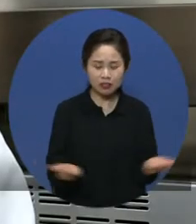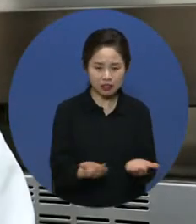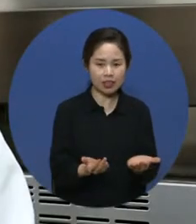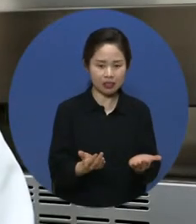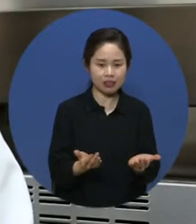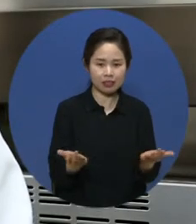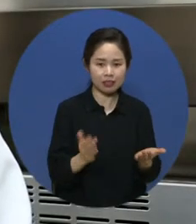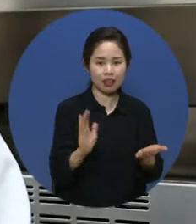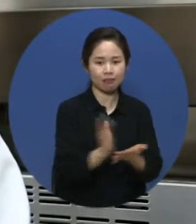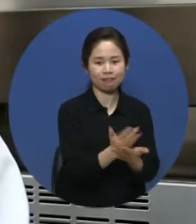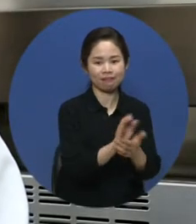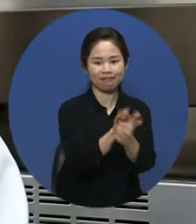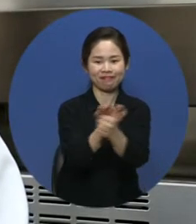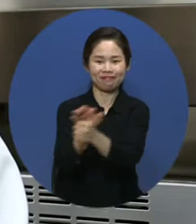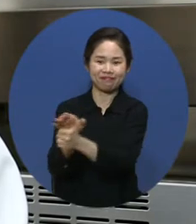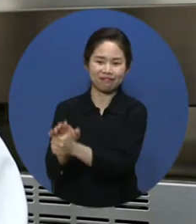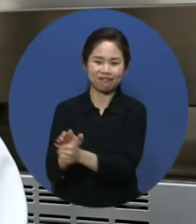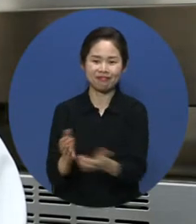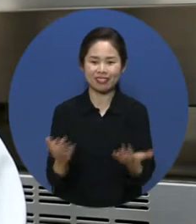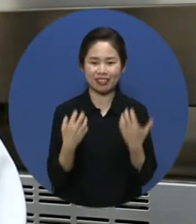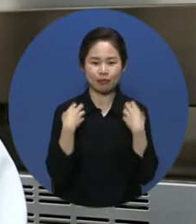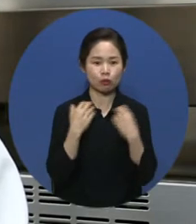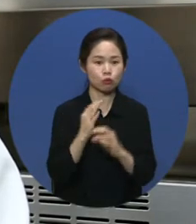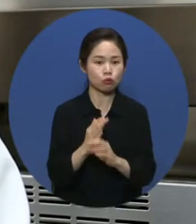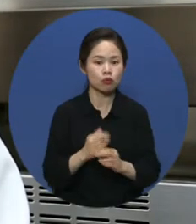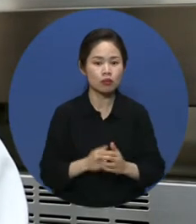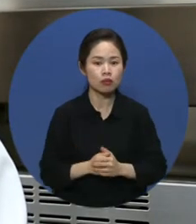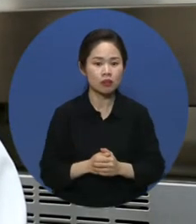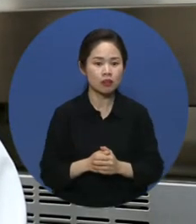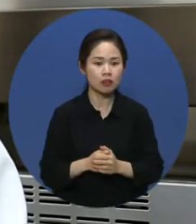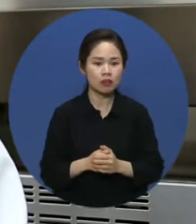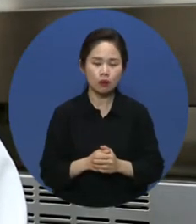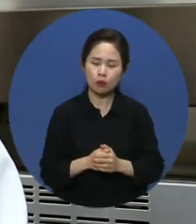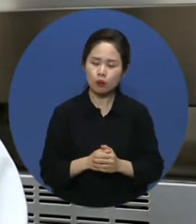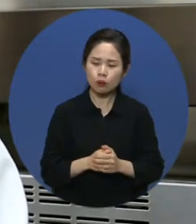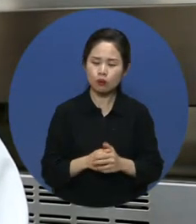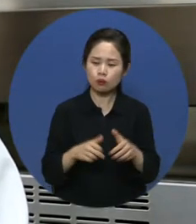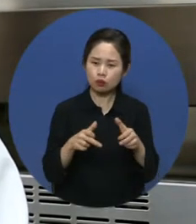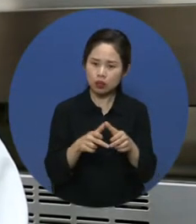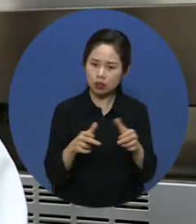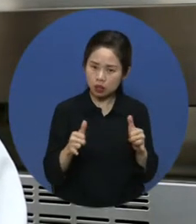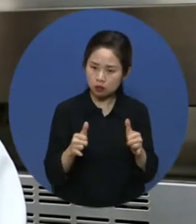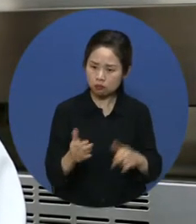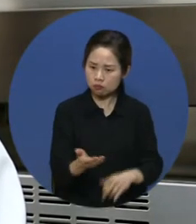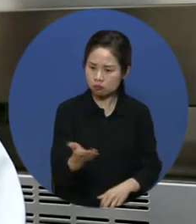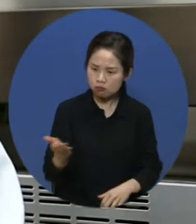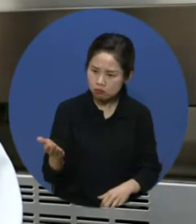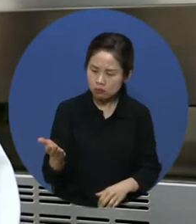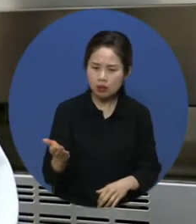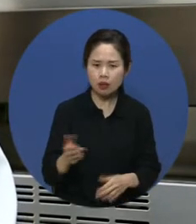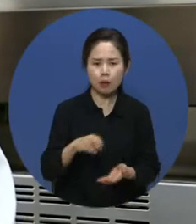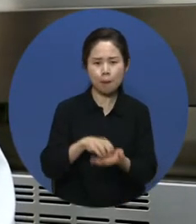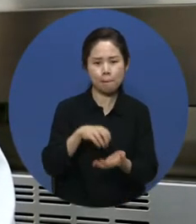장애인 근로자들이 제빵 기술을 익히기까지 과정이 쉽지 않았을 것 같은데 거기에